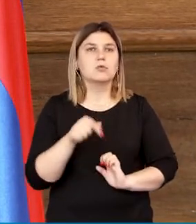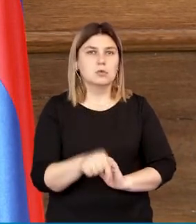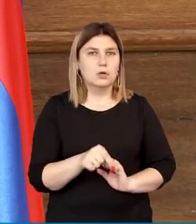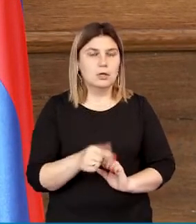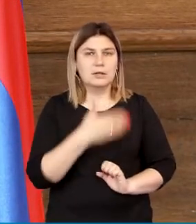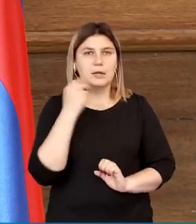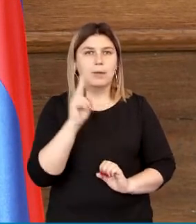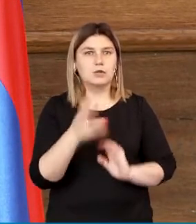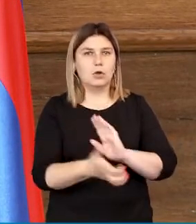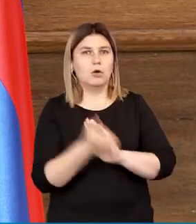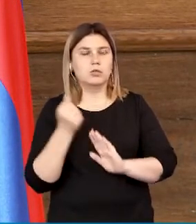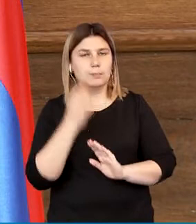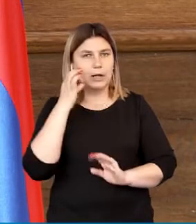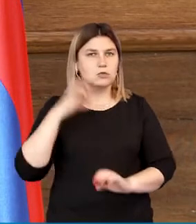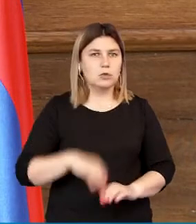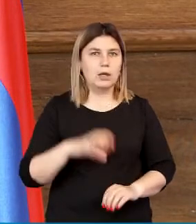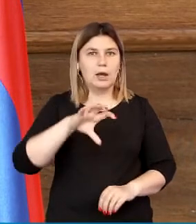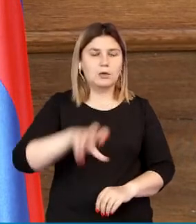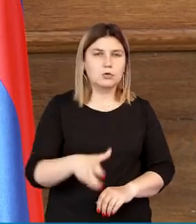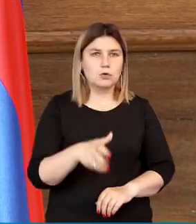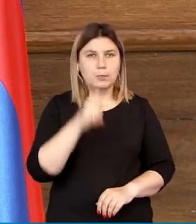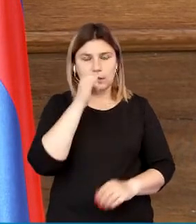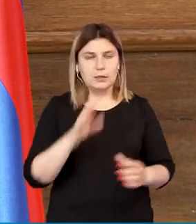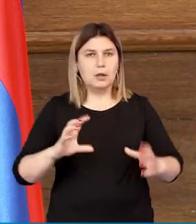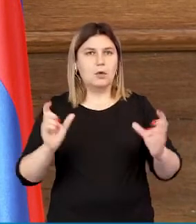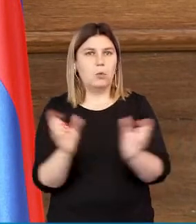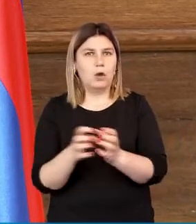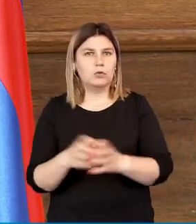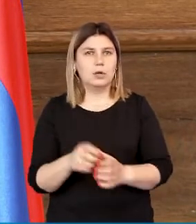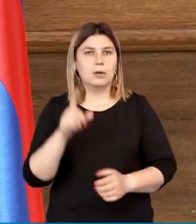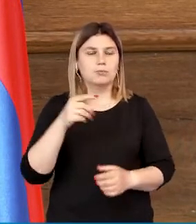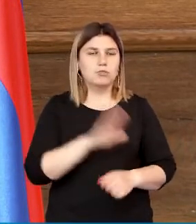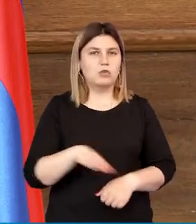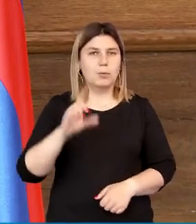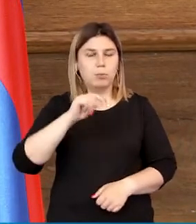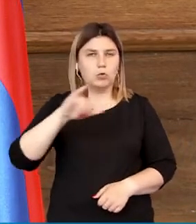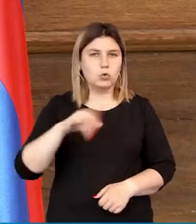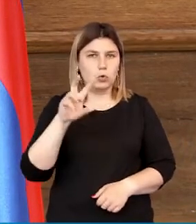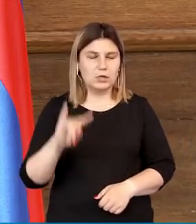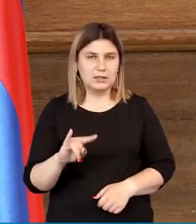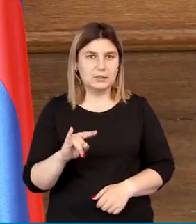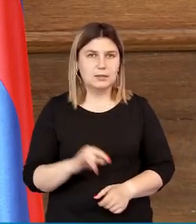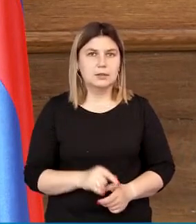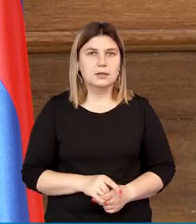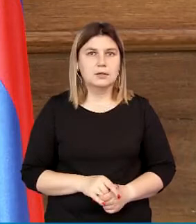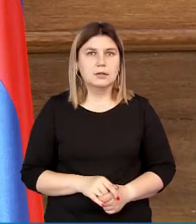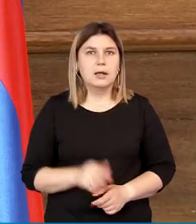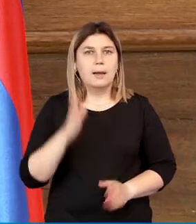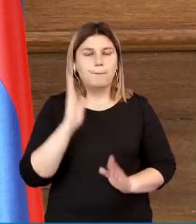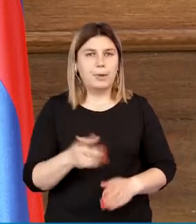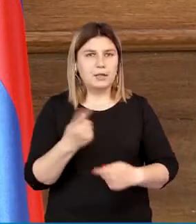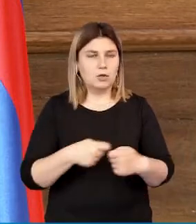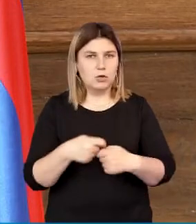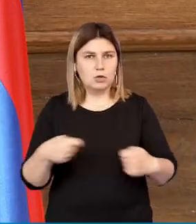ma kto odebrać mi córeczki, a grupowo podobno nie mogą być łączone, dotyczy to przedszkola w Podjuchach. Pani Marto, będziemy to